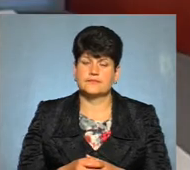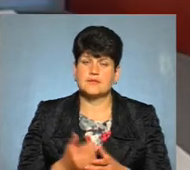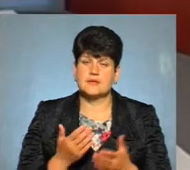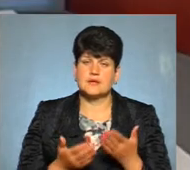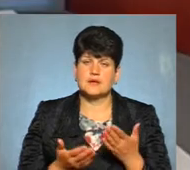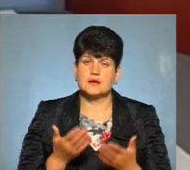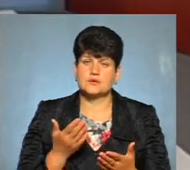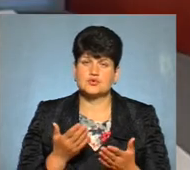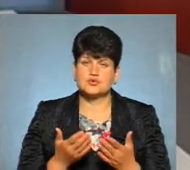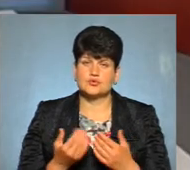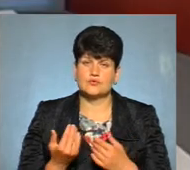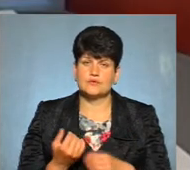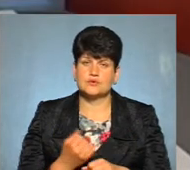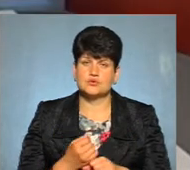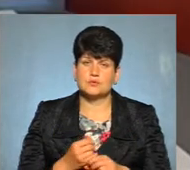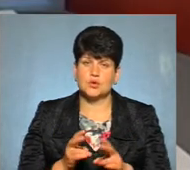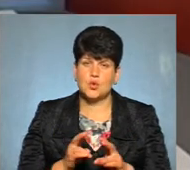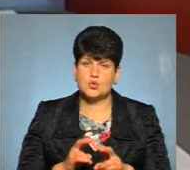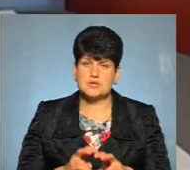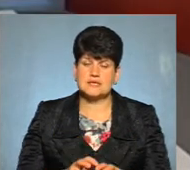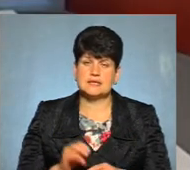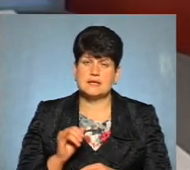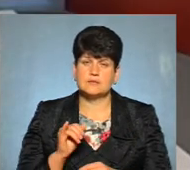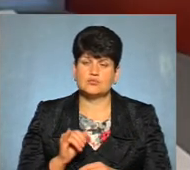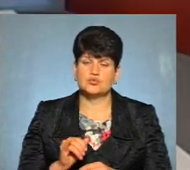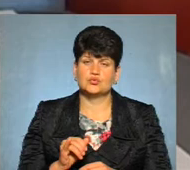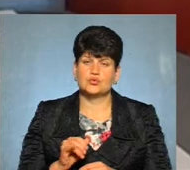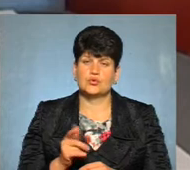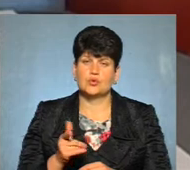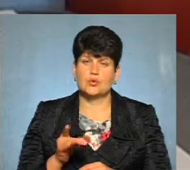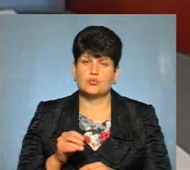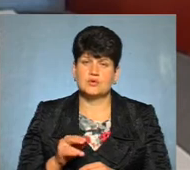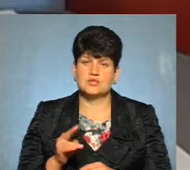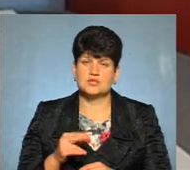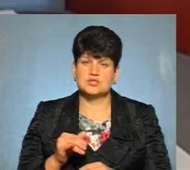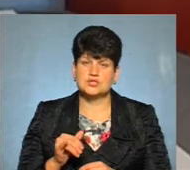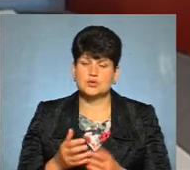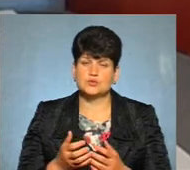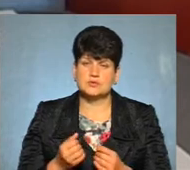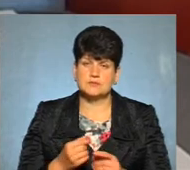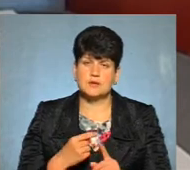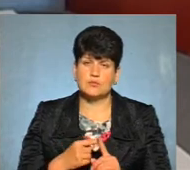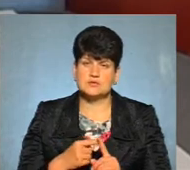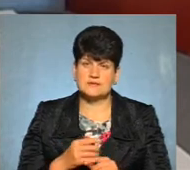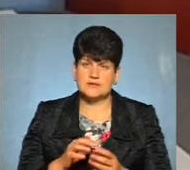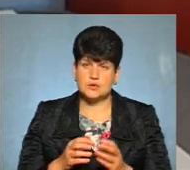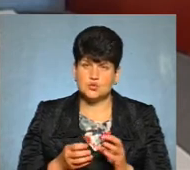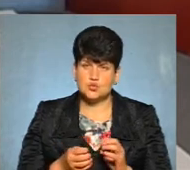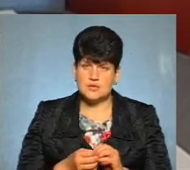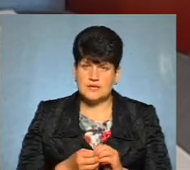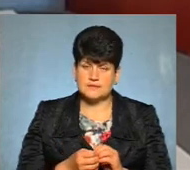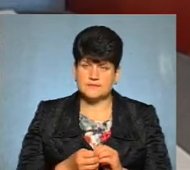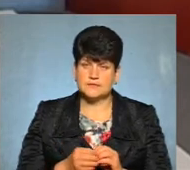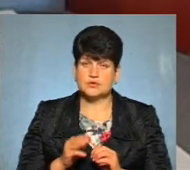якщо ви зробили дослідження на імуноглобуліни G і отримали позитивний результат, то